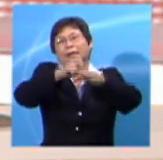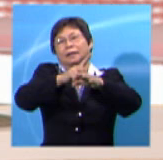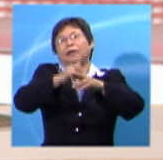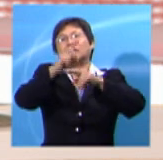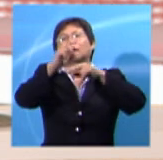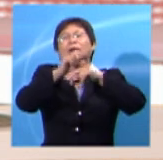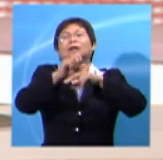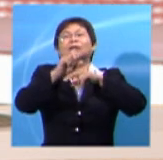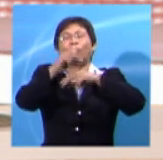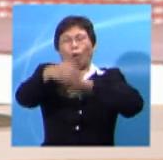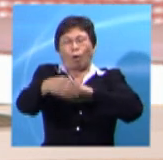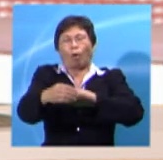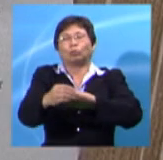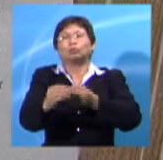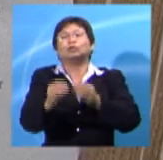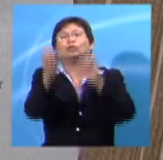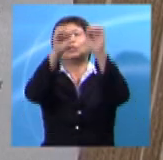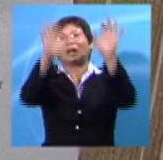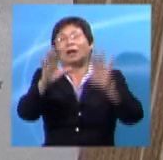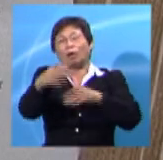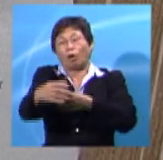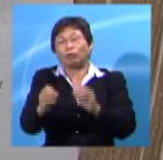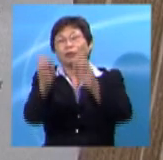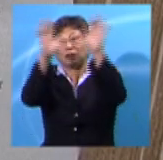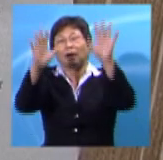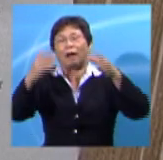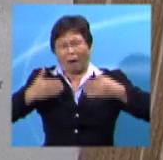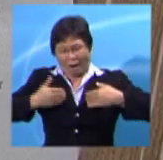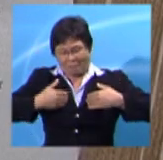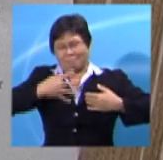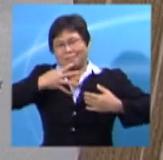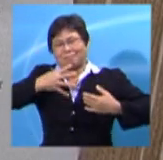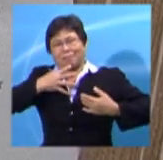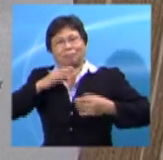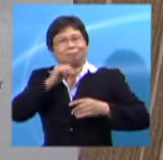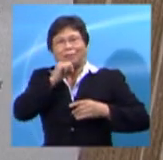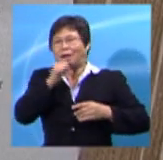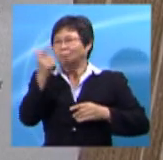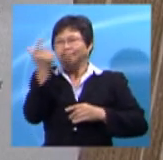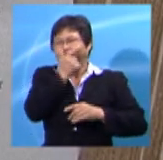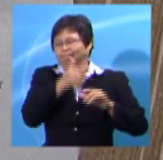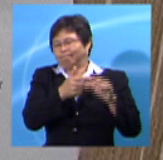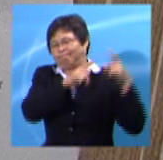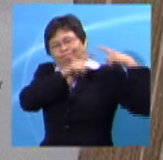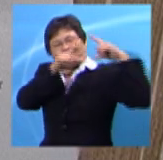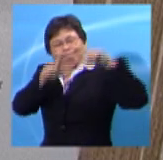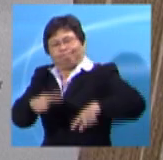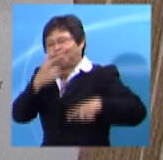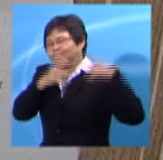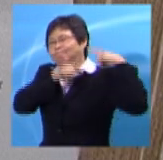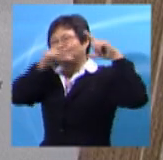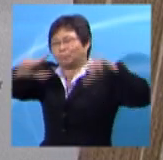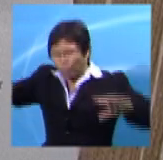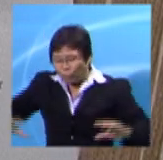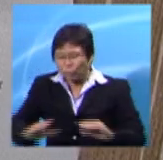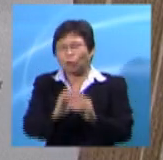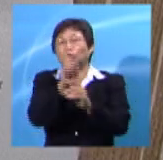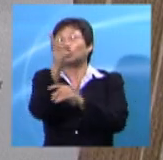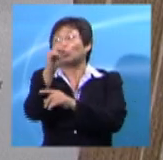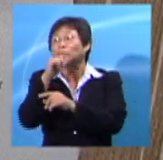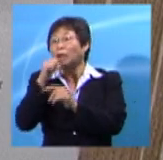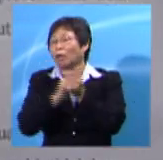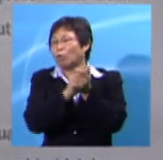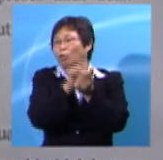Sultan Salahuddin Abdul Aziz Shah Shah Alam antara lain beliau menegaskan tidak akan berundur selagi persidangan Dun tidak